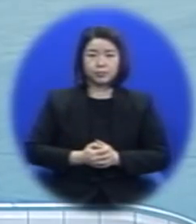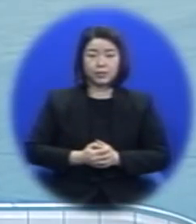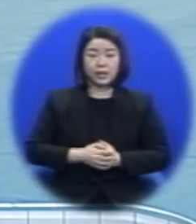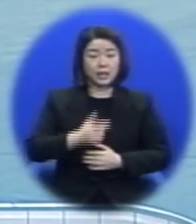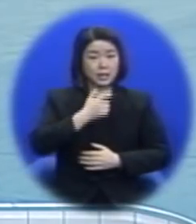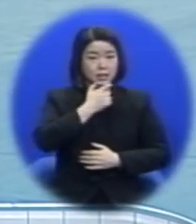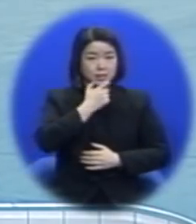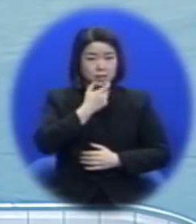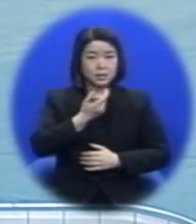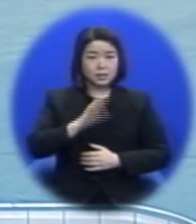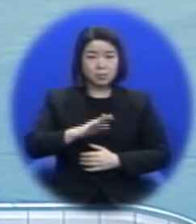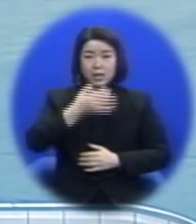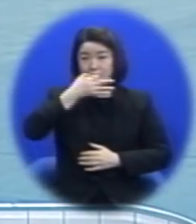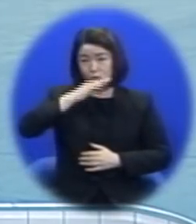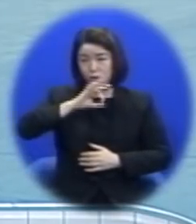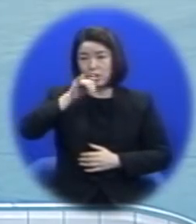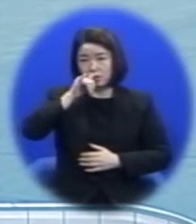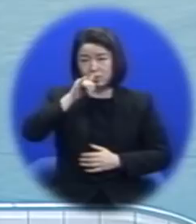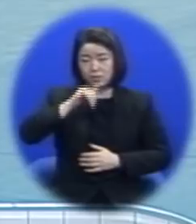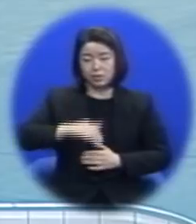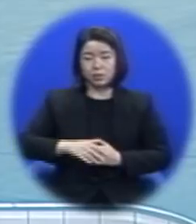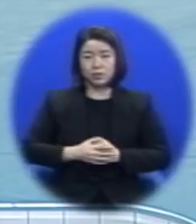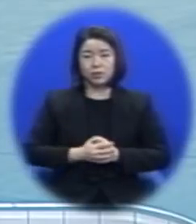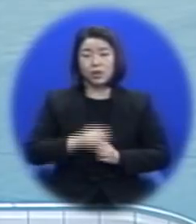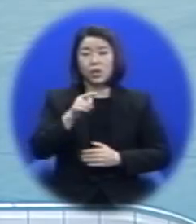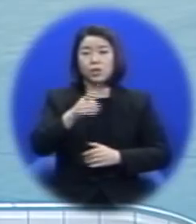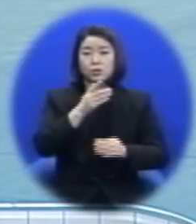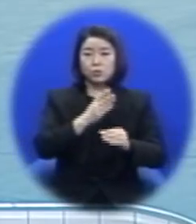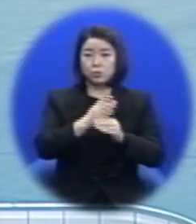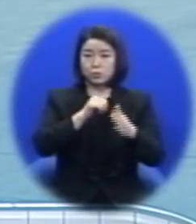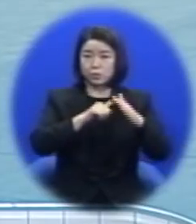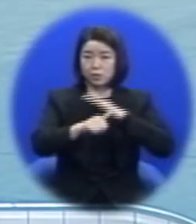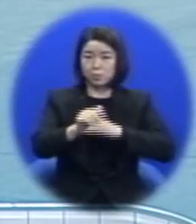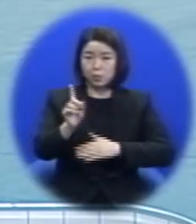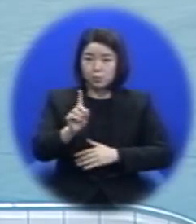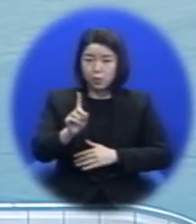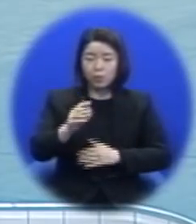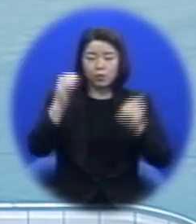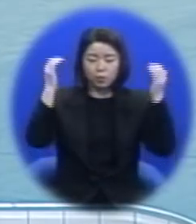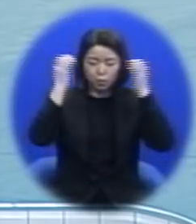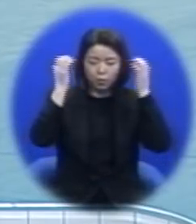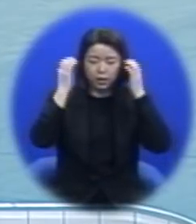싫지만 유익한 것이 있잖아요. 그 중에 대표적인 것이 고난입니다.